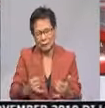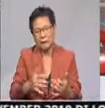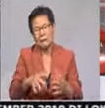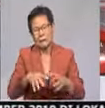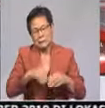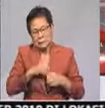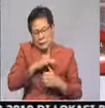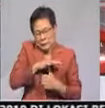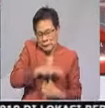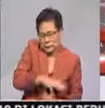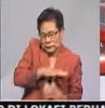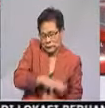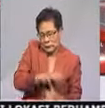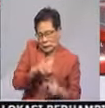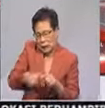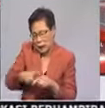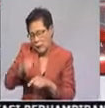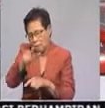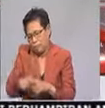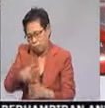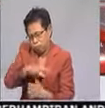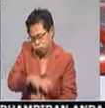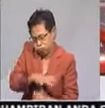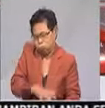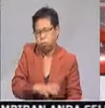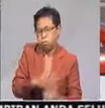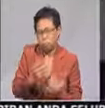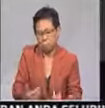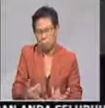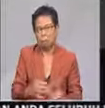menerima tekanan pelbagai pihak.